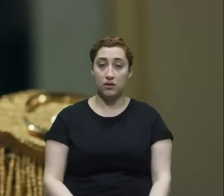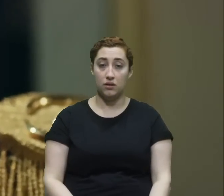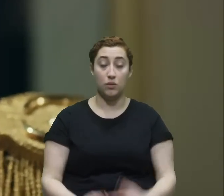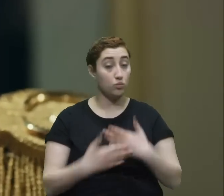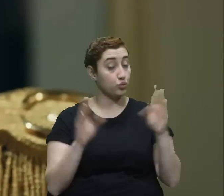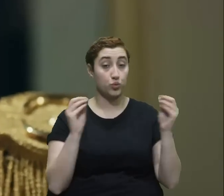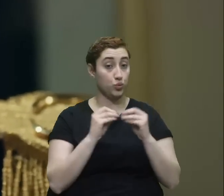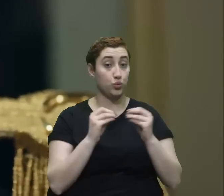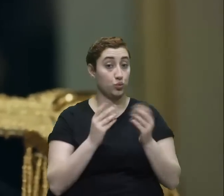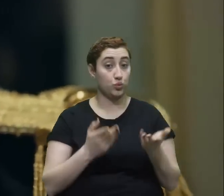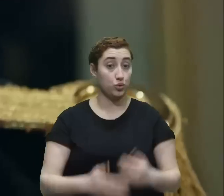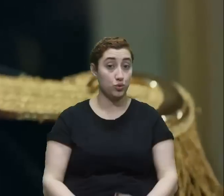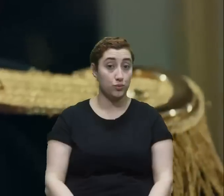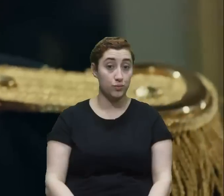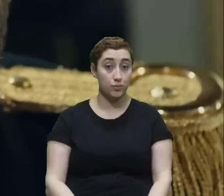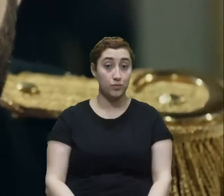Büyük suç.